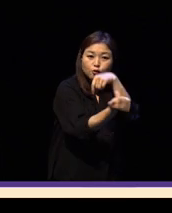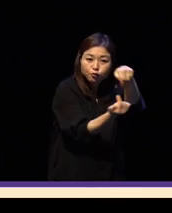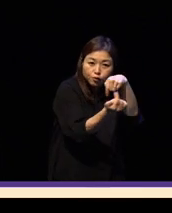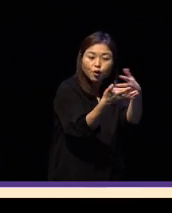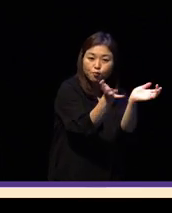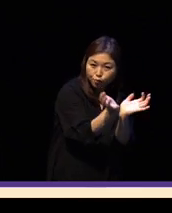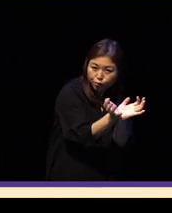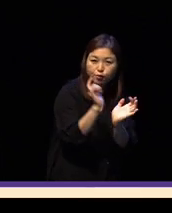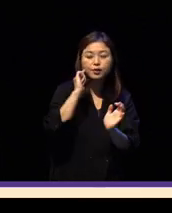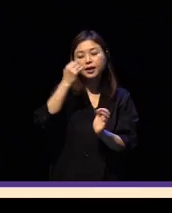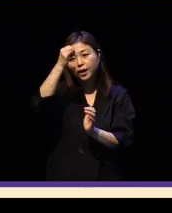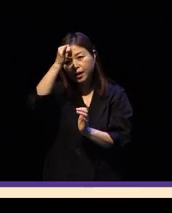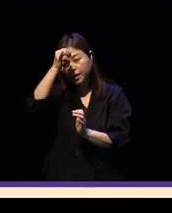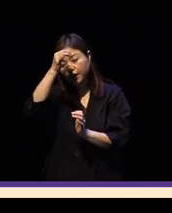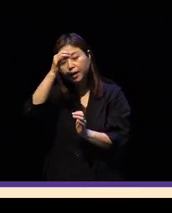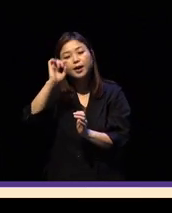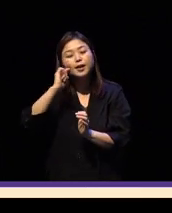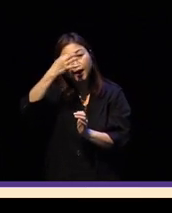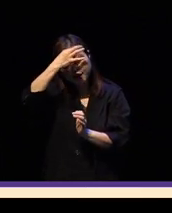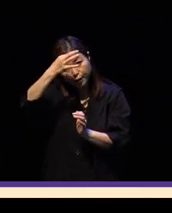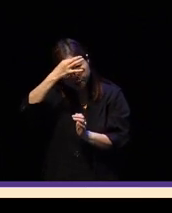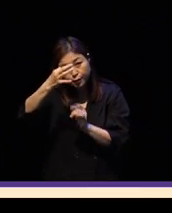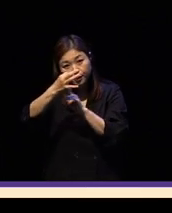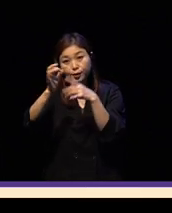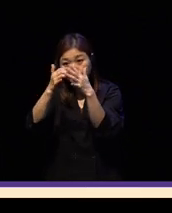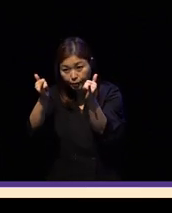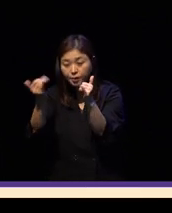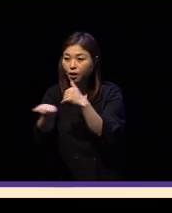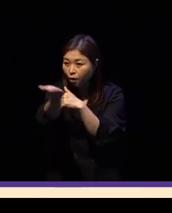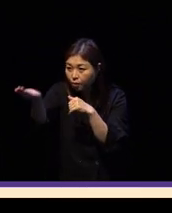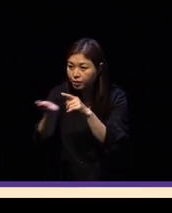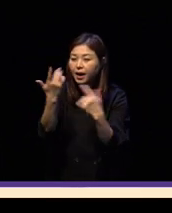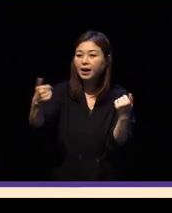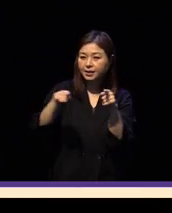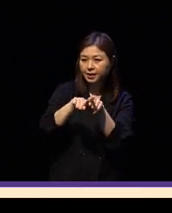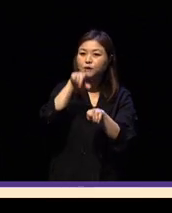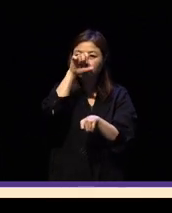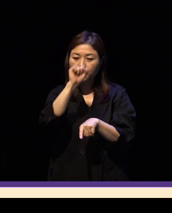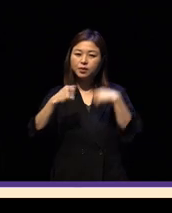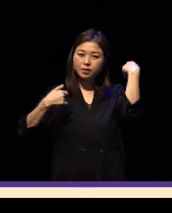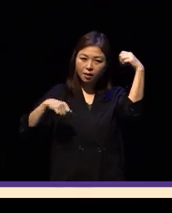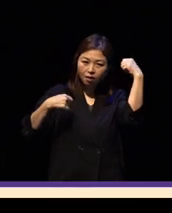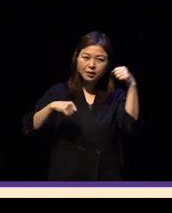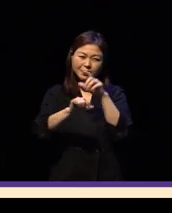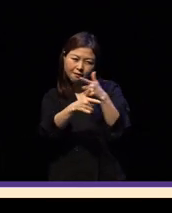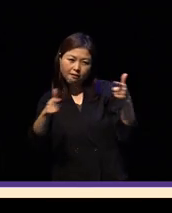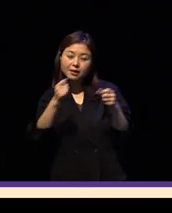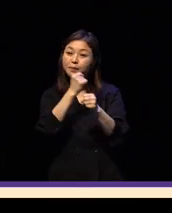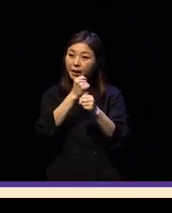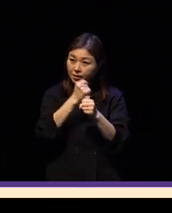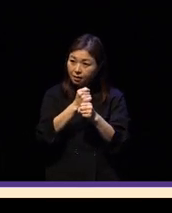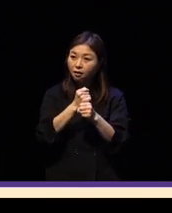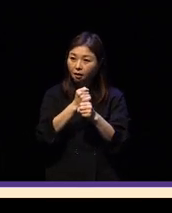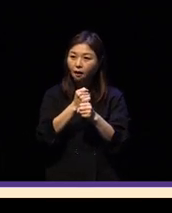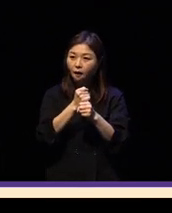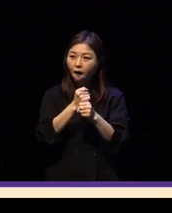또 작품과 함께 예술단체와 함께 같이 좋은 작품들을 많은 국민들에게 시민들에게 알릴 수